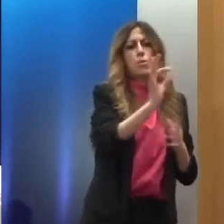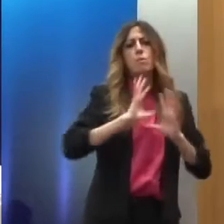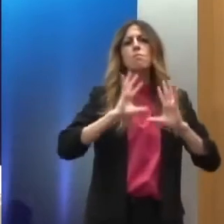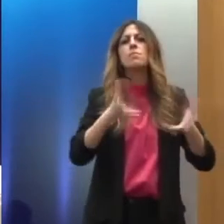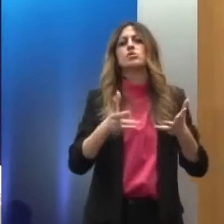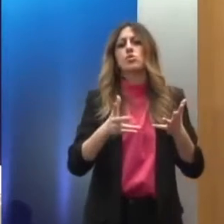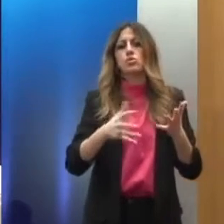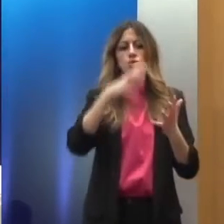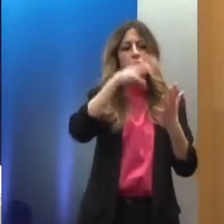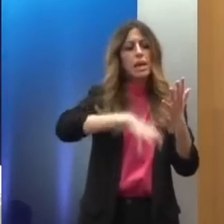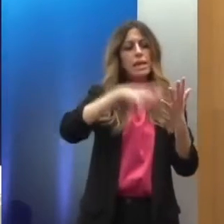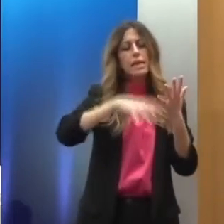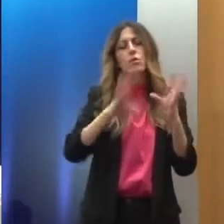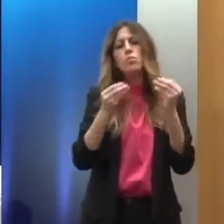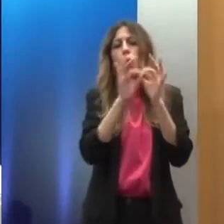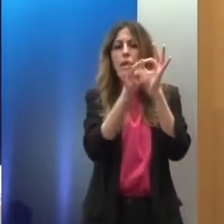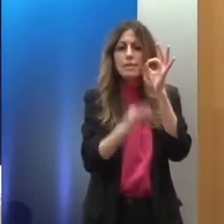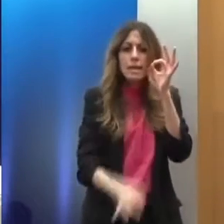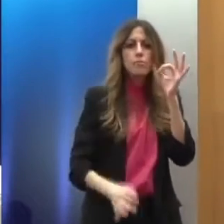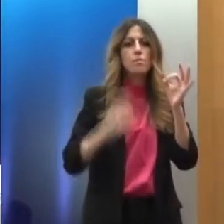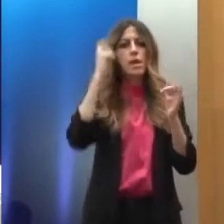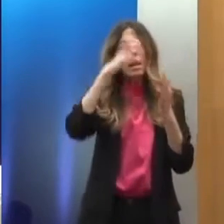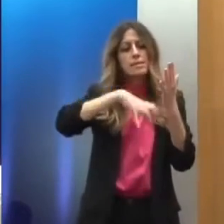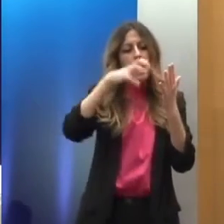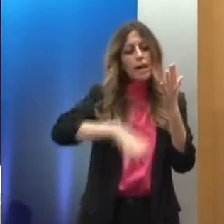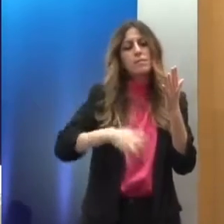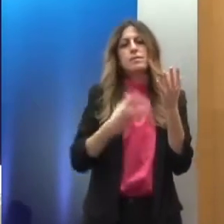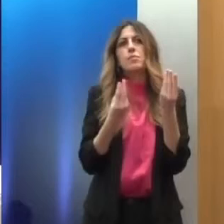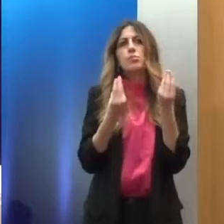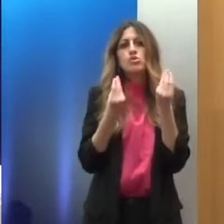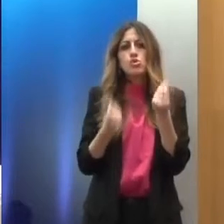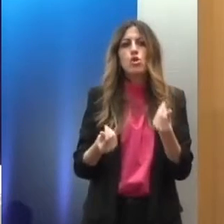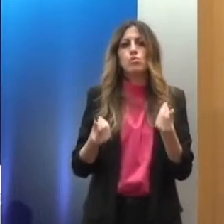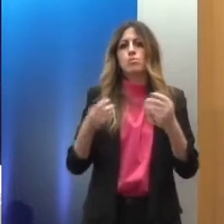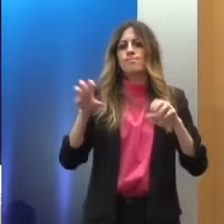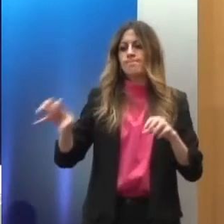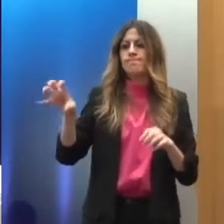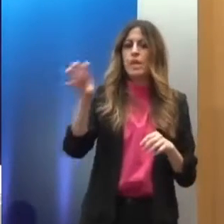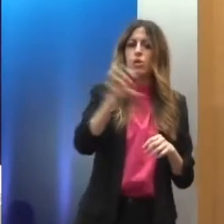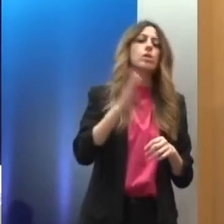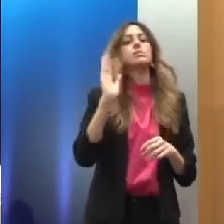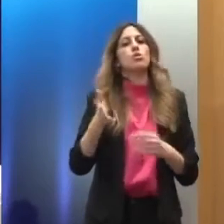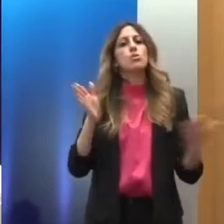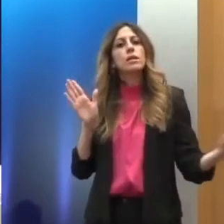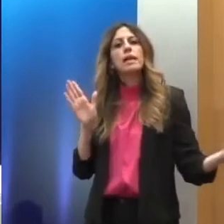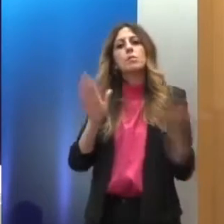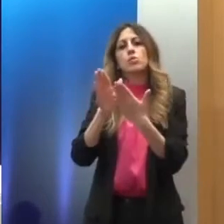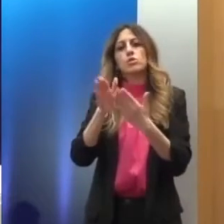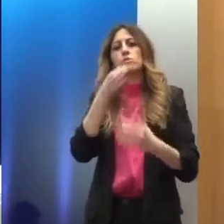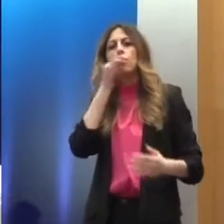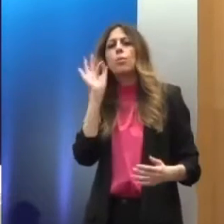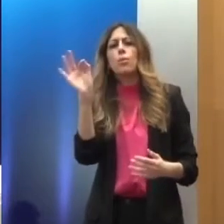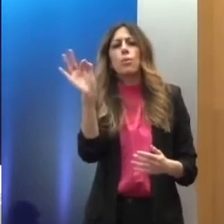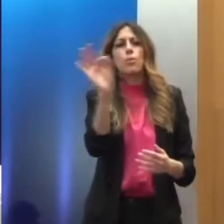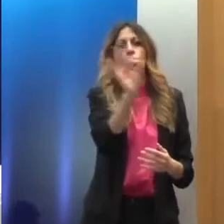ερμηνευτικό εργαλείο, ερμηνευτική έκθεση για το πώς τα κράτη μπορούν να αντιμετωπίσουν τη ρητορική μίσους